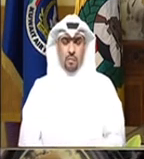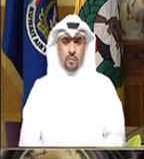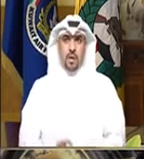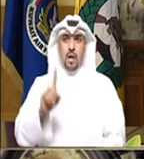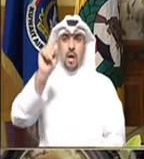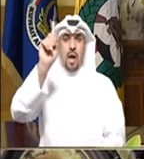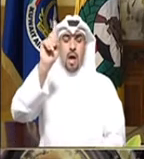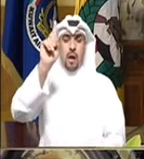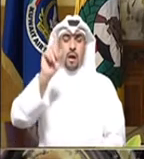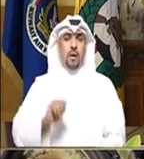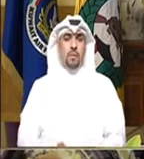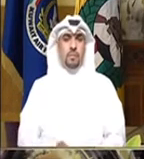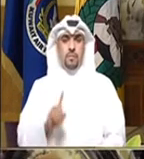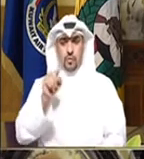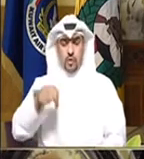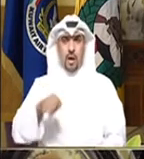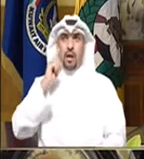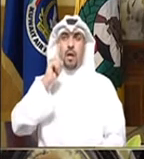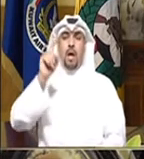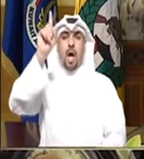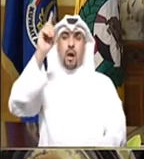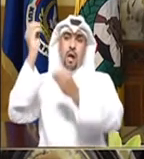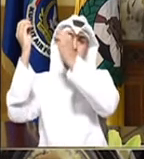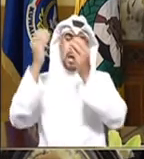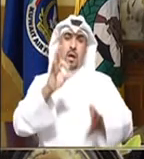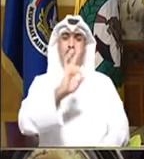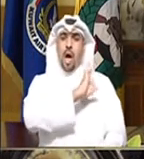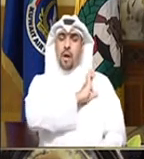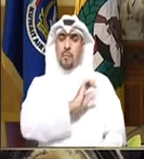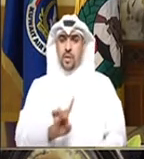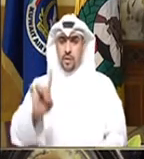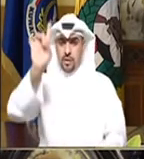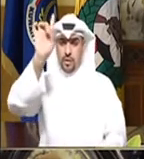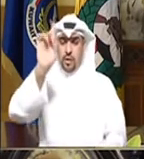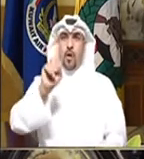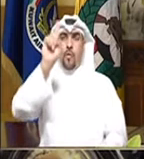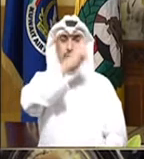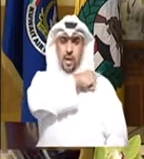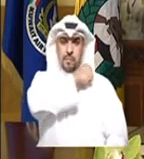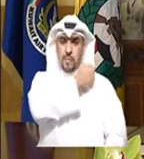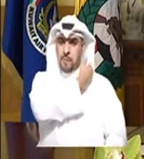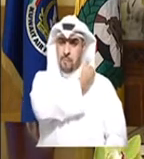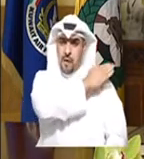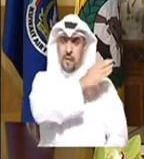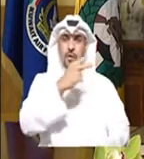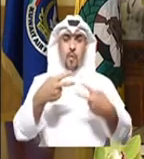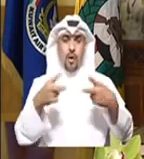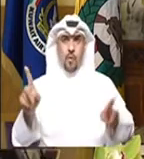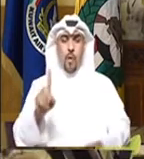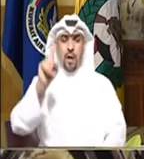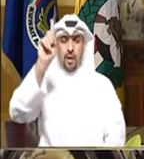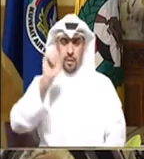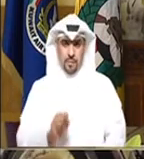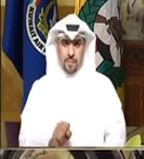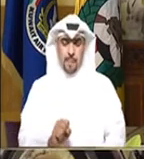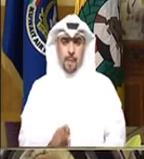أن يسبغ عليهما رحمته وواسع مغفرته ورضوانه، وأن